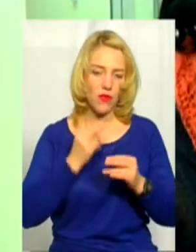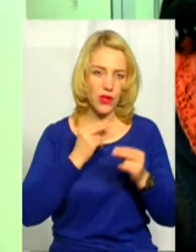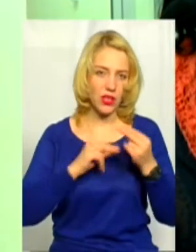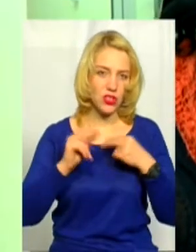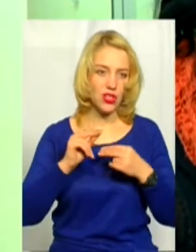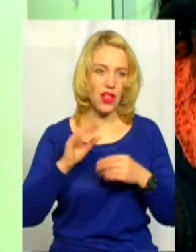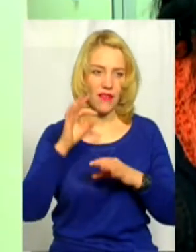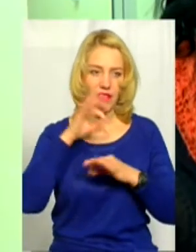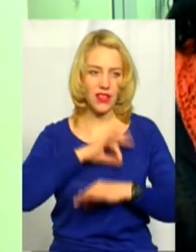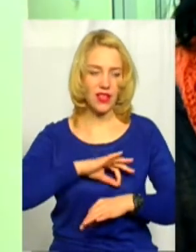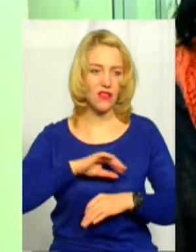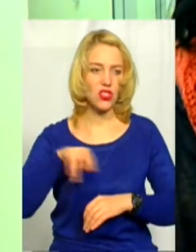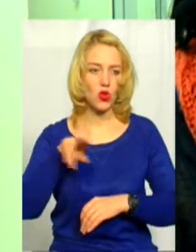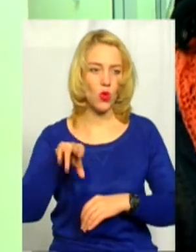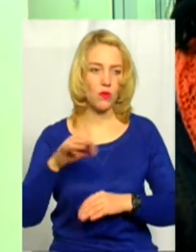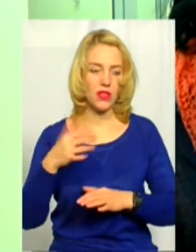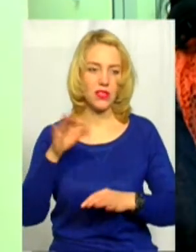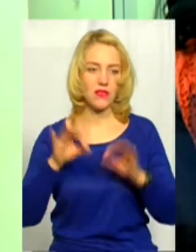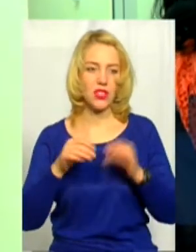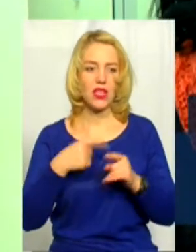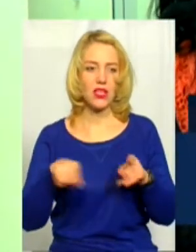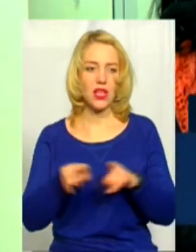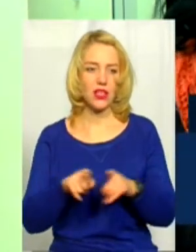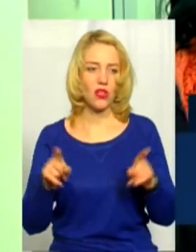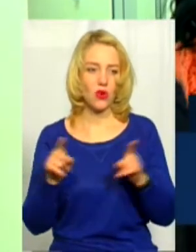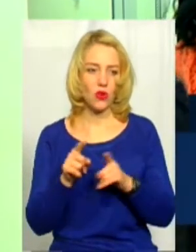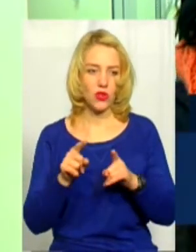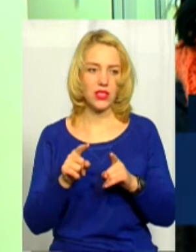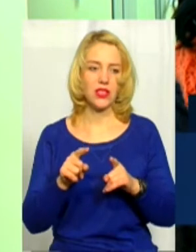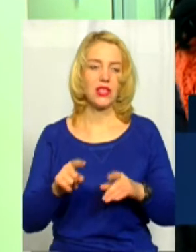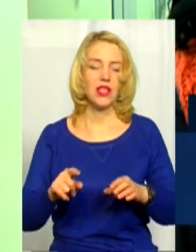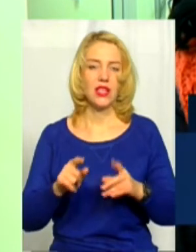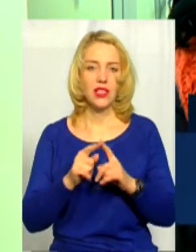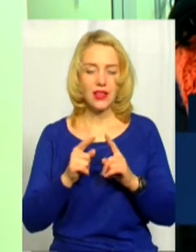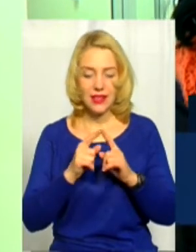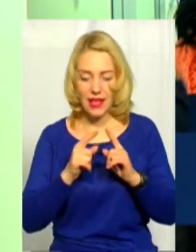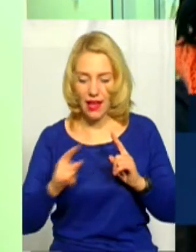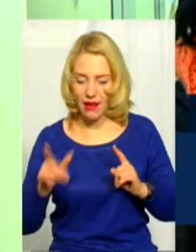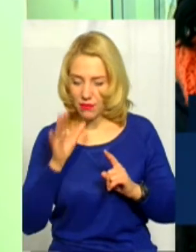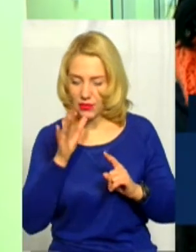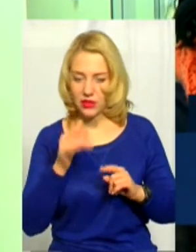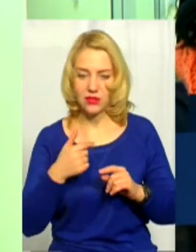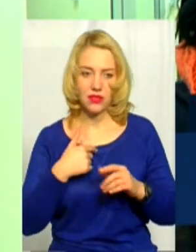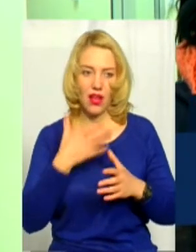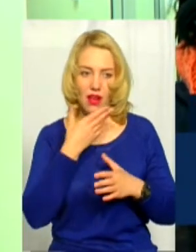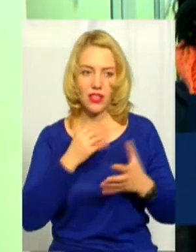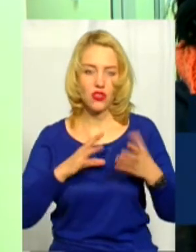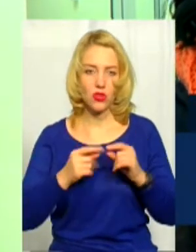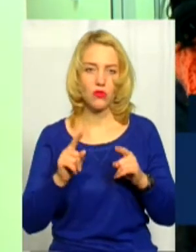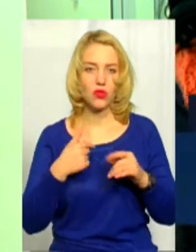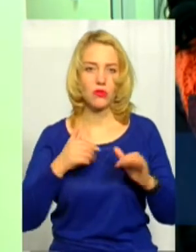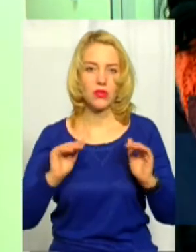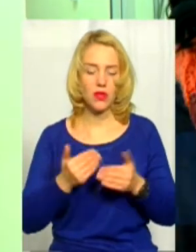За такий короткий термін я рахую, що досить великий результат, тому що ми зменшили термін